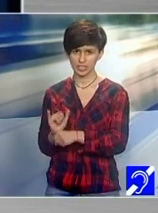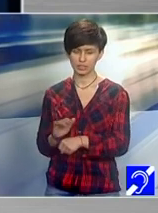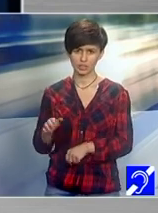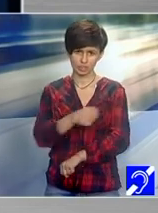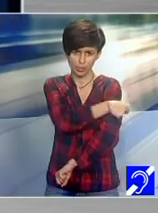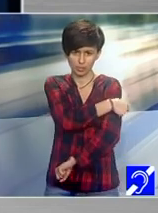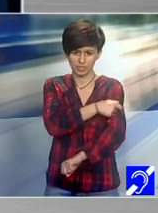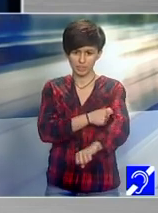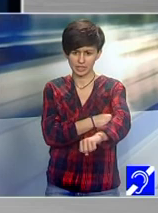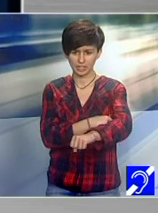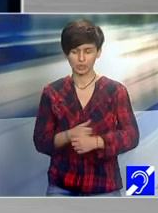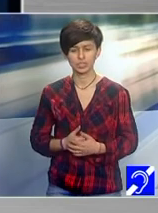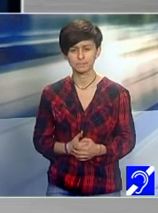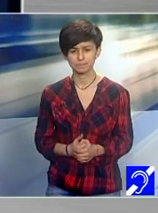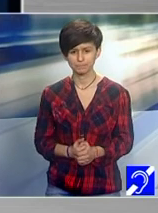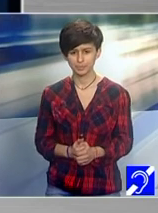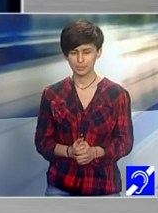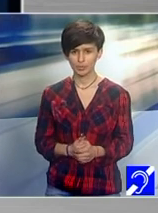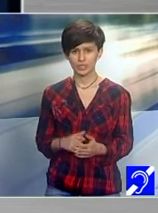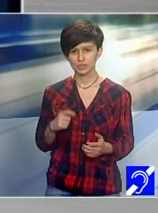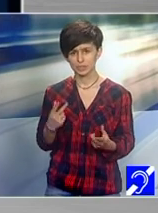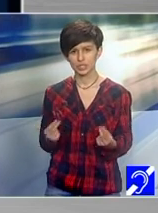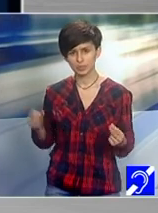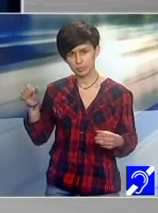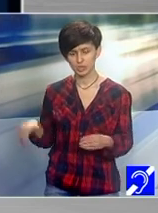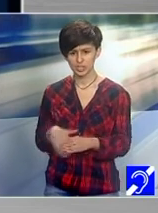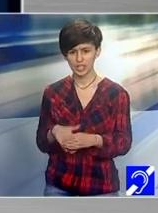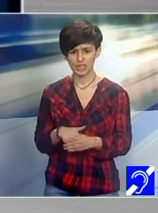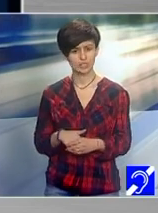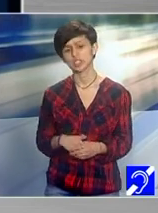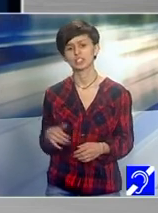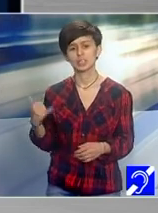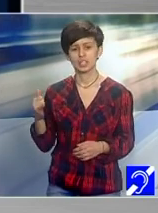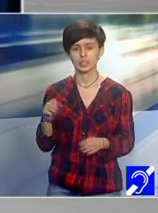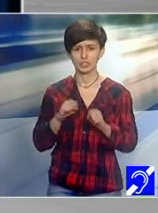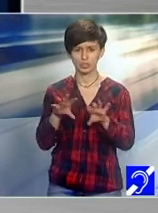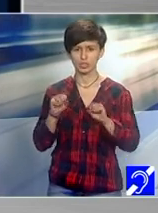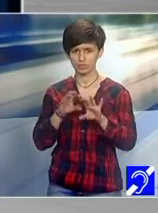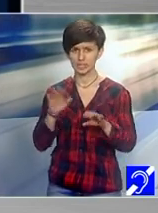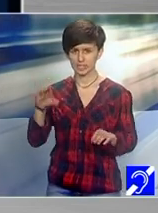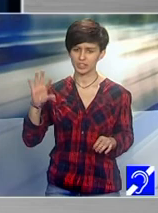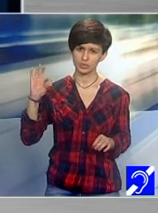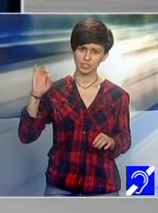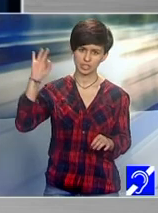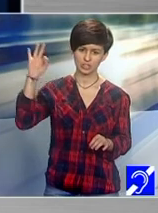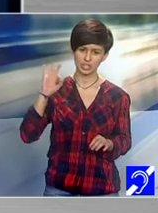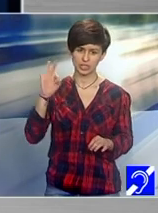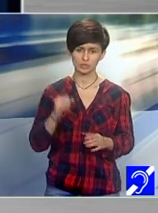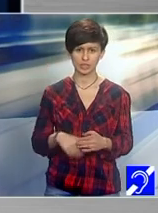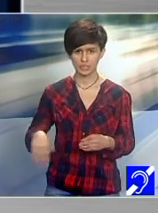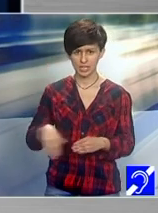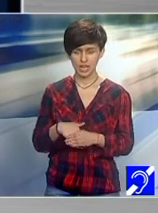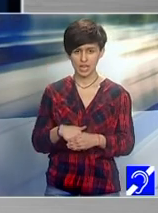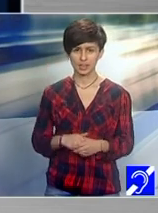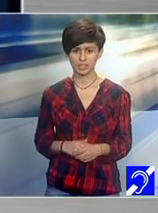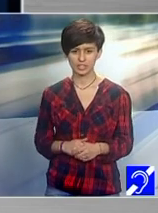întâmplă. E pregătit spitalul? Nu e pregătit. Sunt destui angajați? Nu. Ați văzut acum, au venit o informație că aveau 50% angajați pe salvările alea care trebuiau